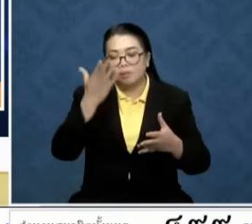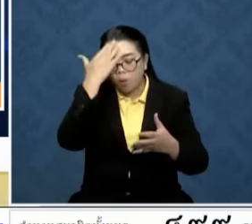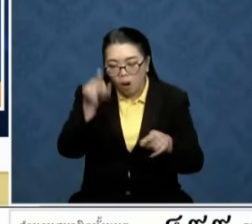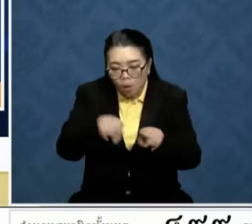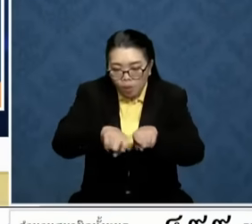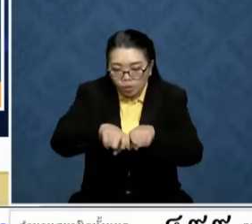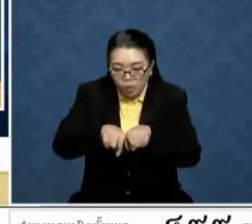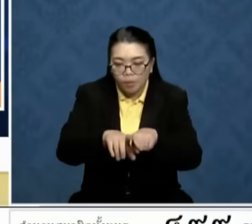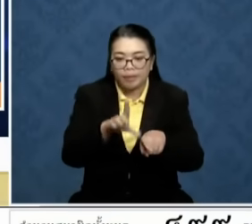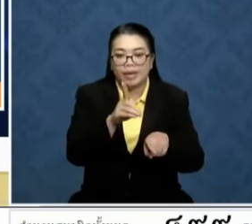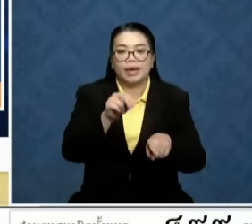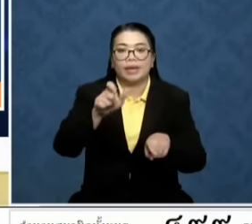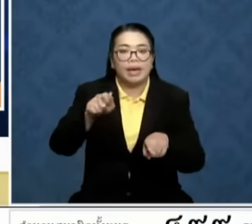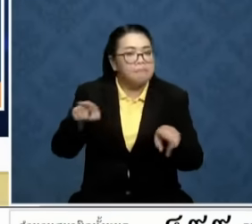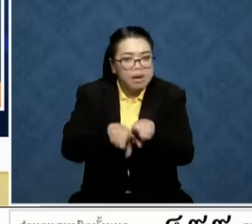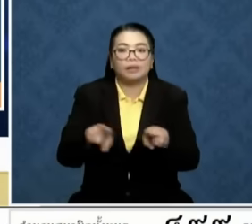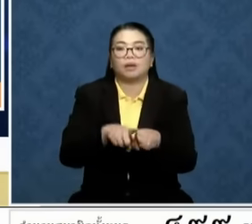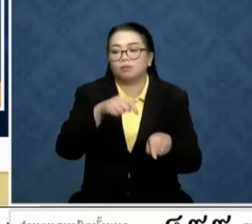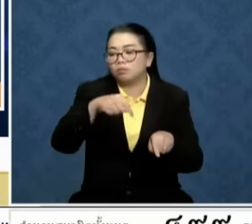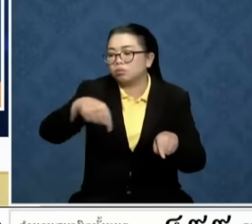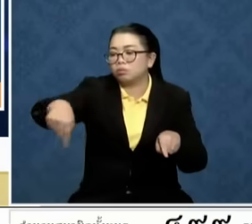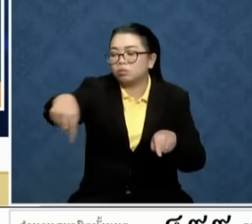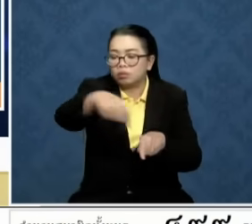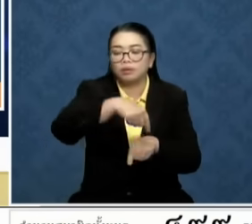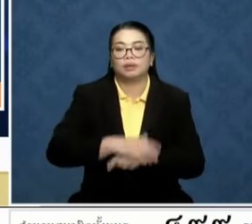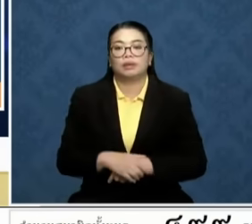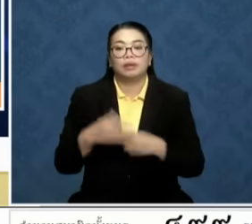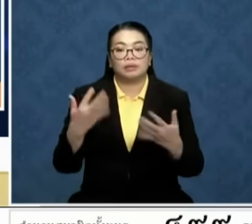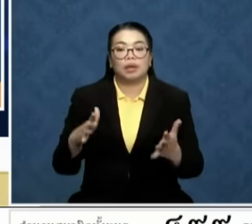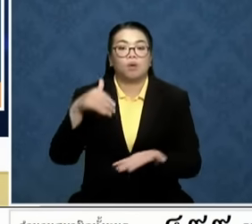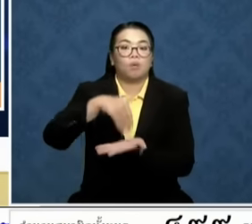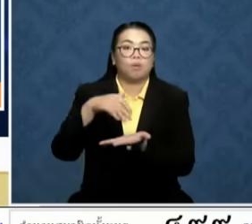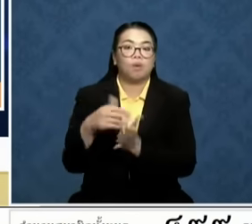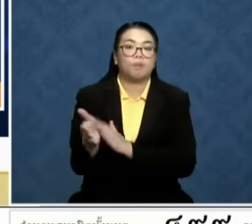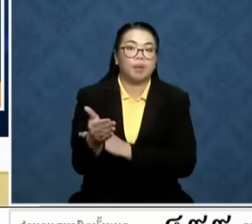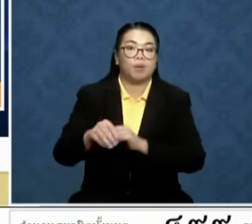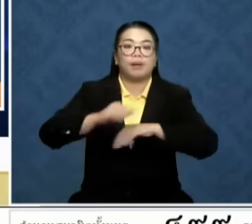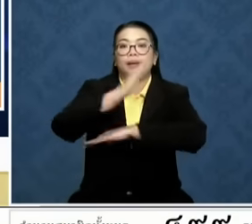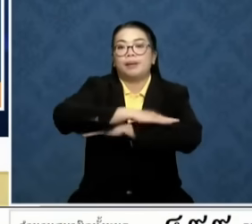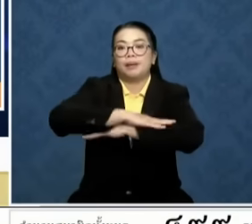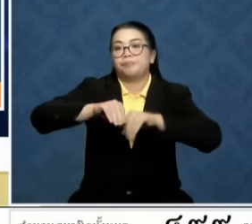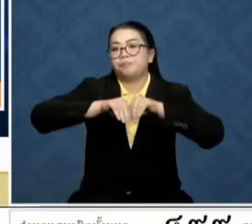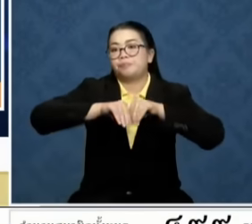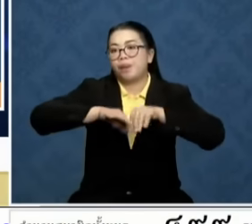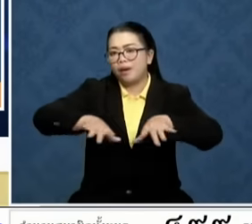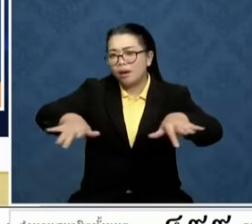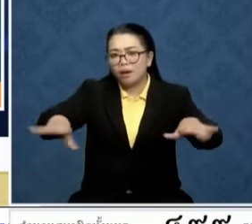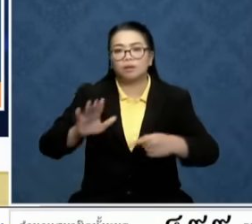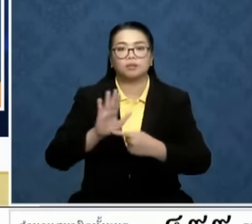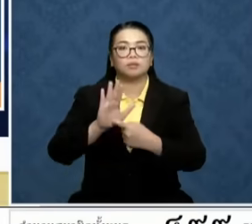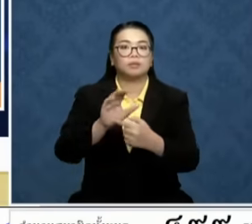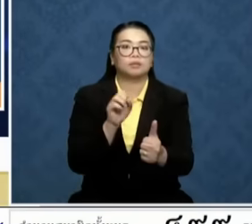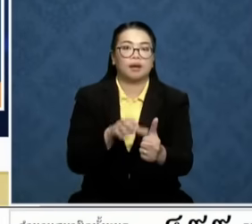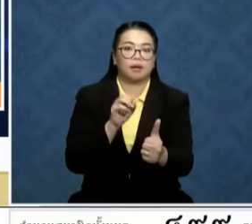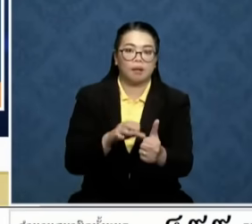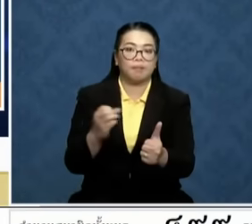ไปครับจากการศึกษาโดยกรมประมงนี้เองที่ตีพิมพ์ตอนปี2565ได้มีข้อเสนอแนะออกมา